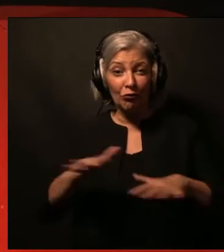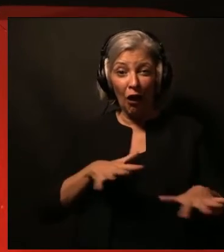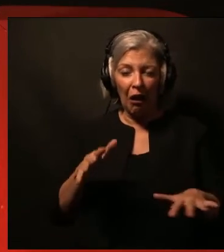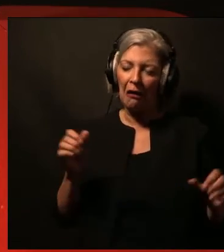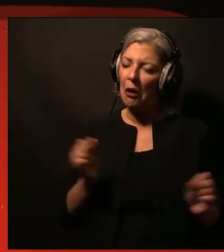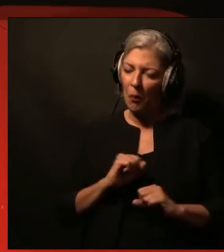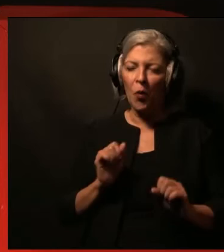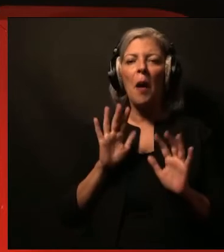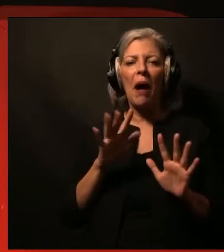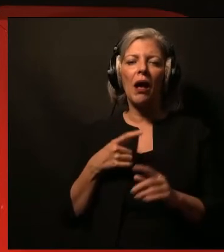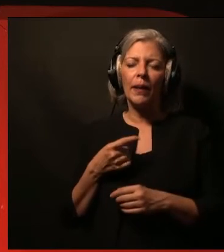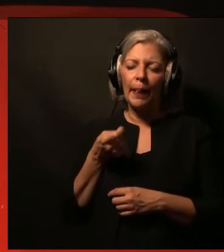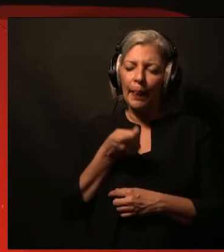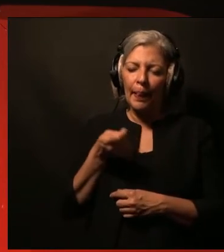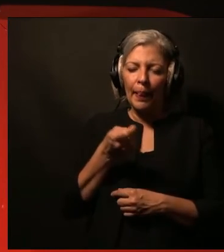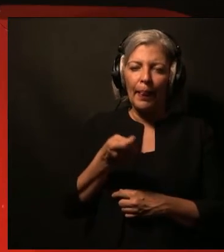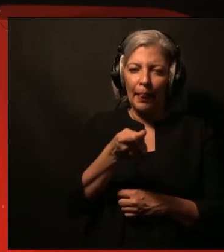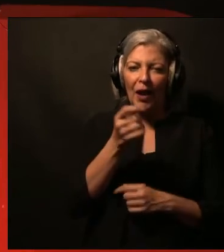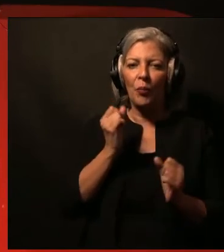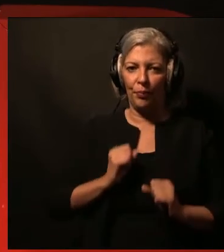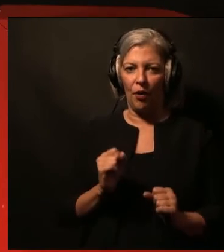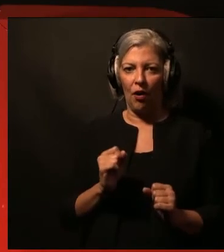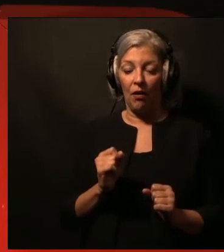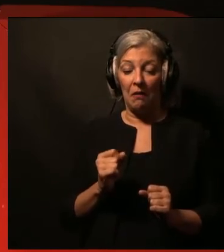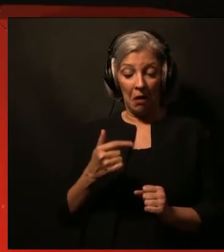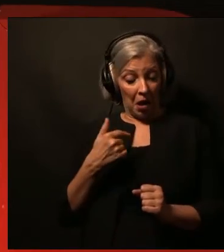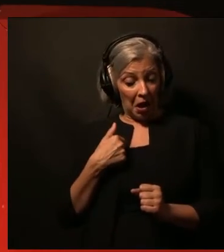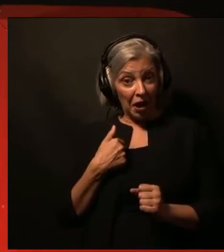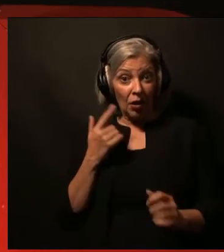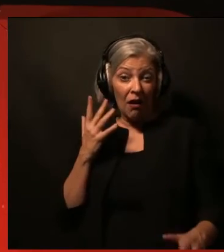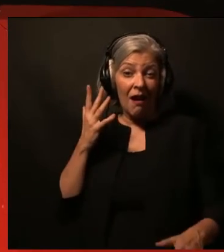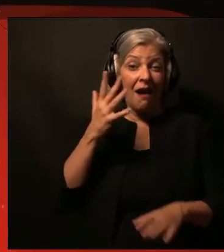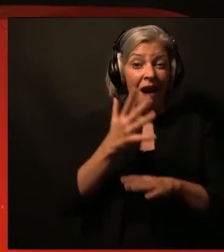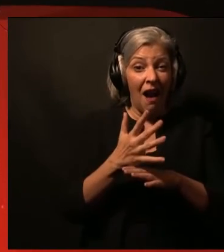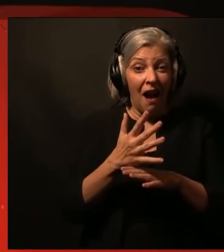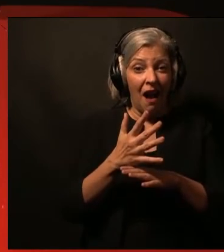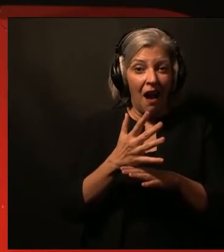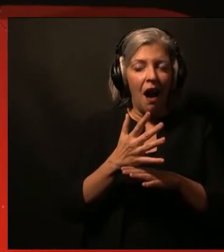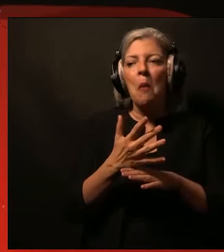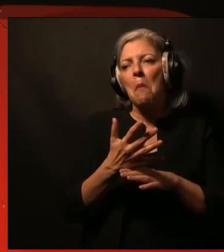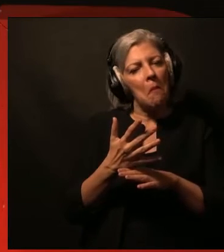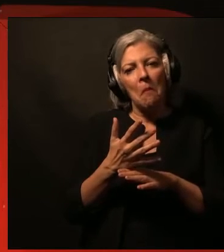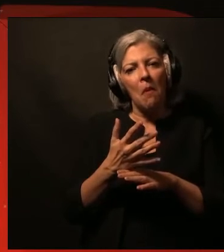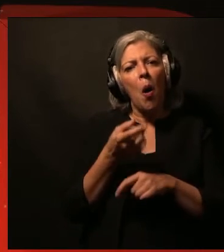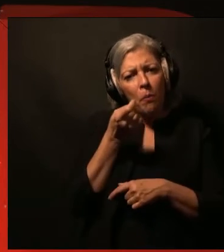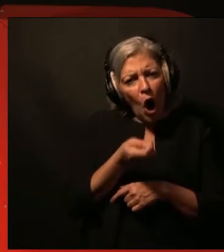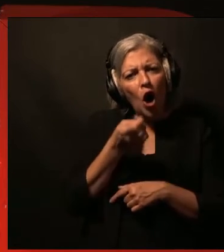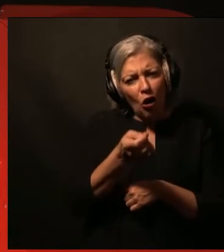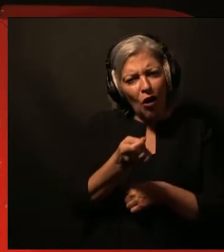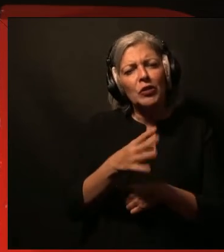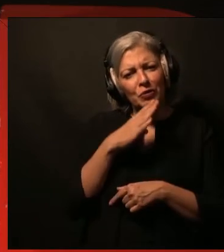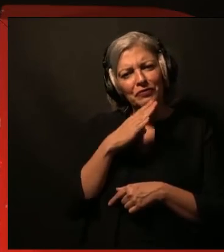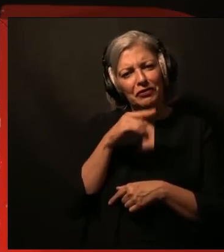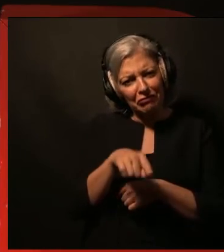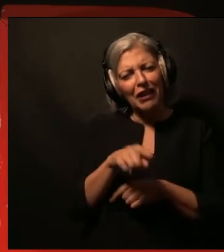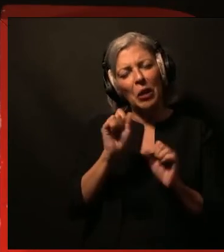fare qualcosa e il fatto che io non possa fare tutto non mi fermerà dal fare quel poco che posso fare